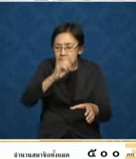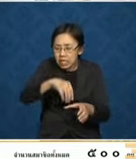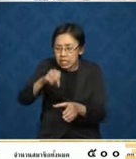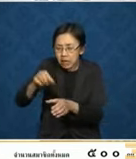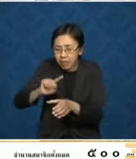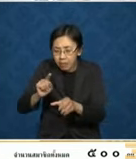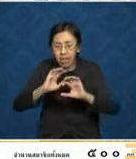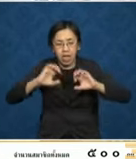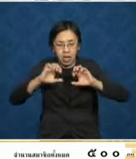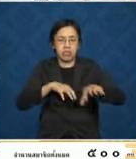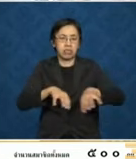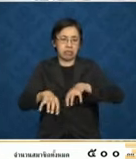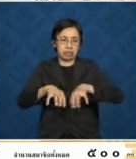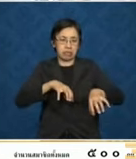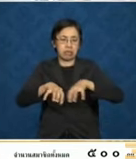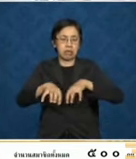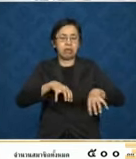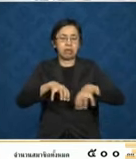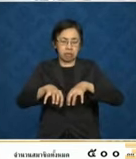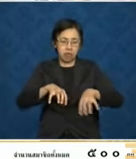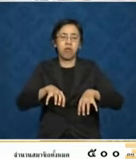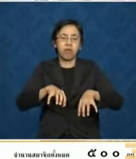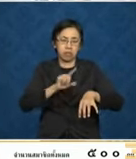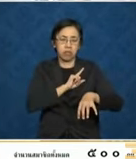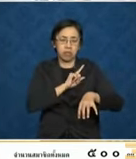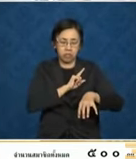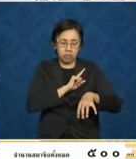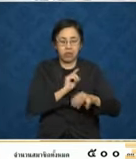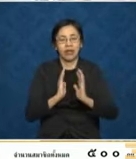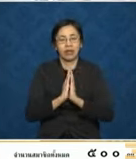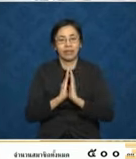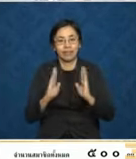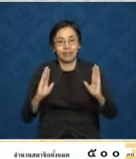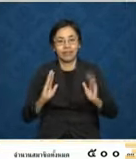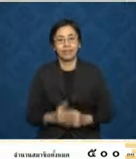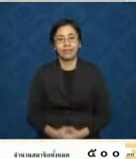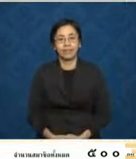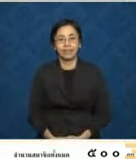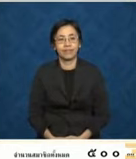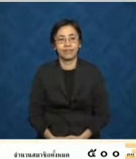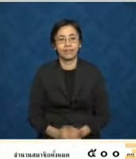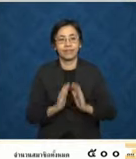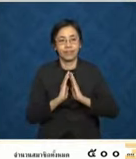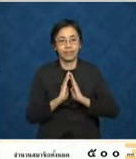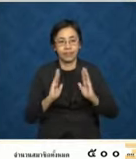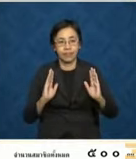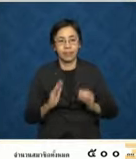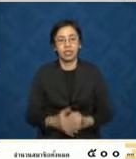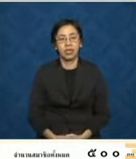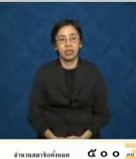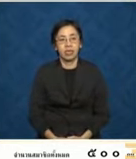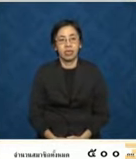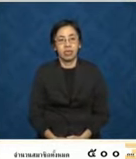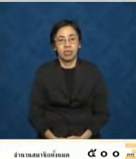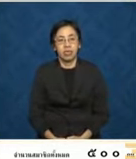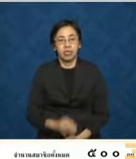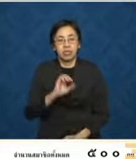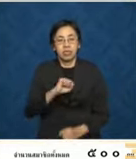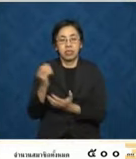อยู่ที่ภาครัฐจะเป็นผู้กำหนดให้ค่ะขอบคุณมากค่ะท่านประธาน ครับขอบคุณครับสภาผู้แทนราษ